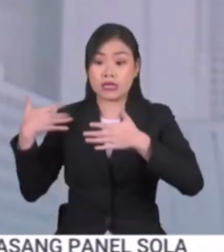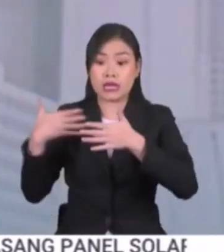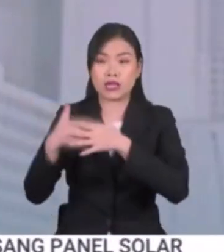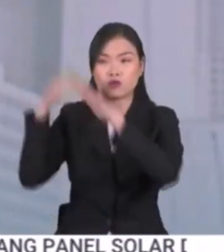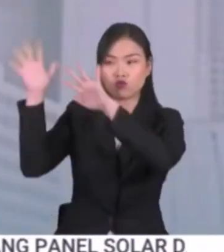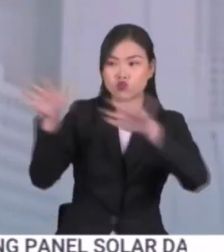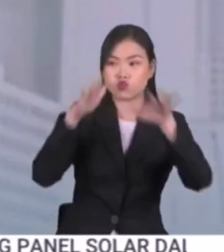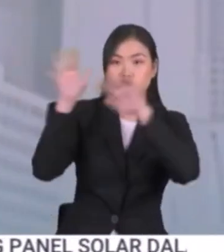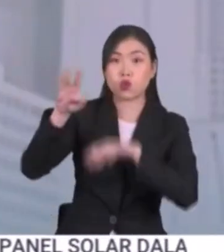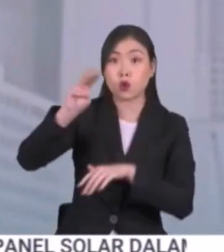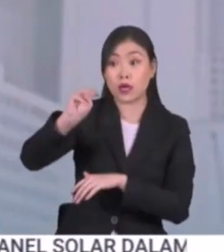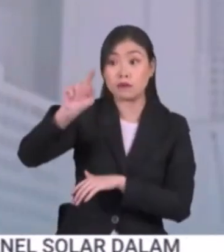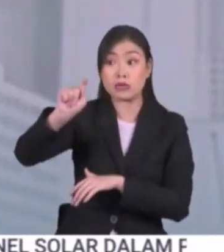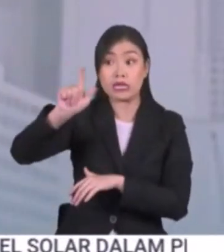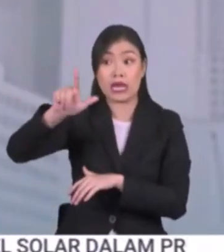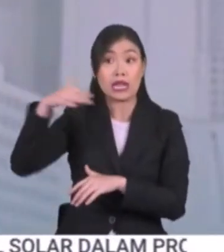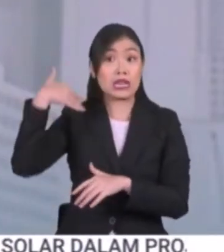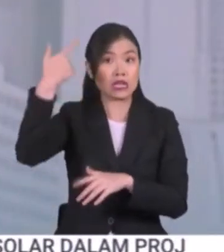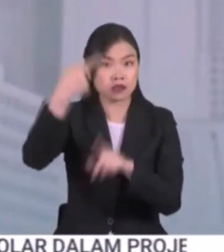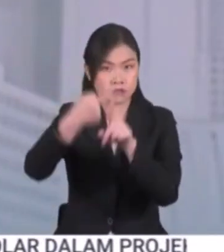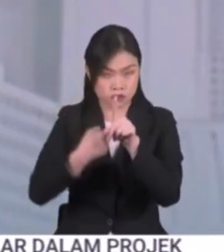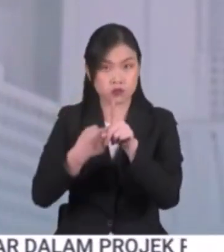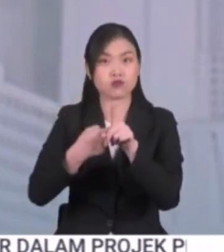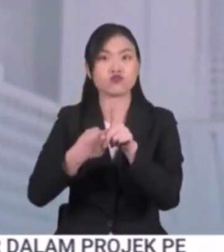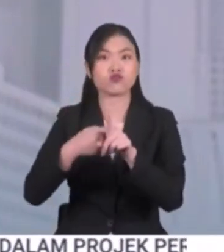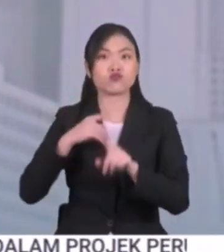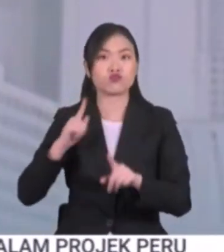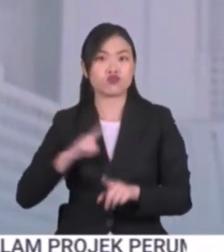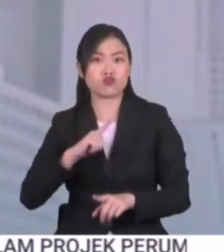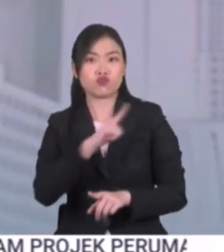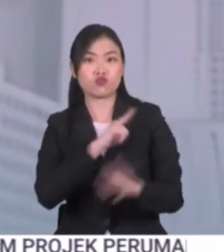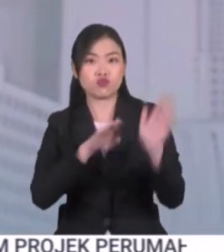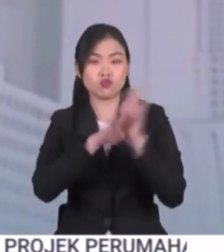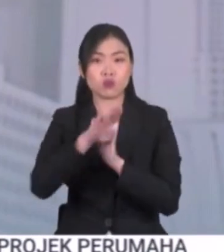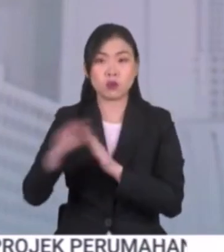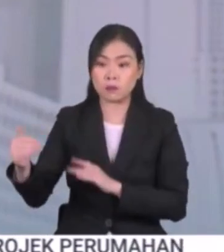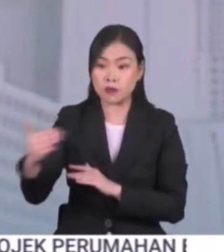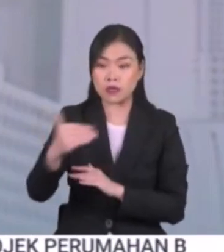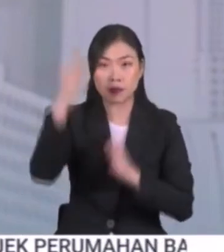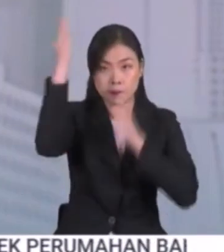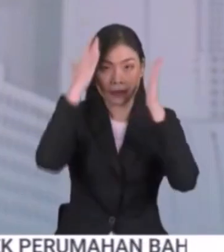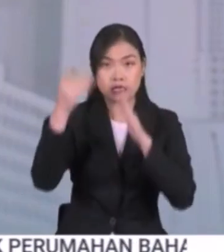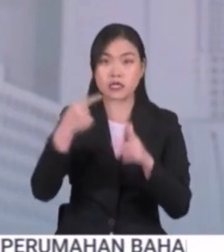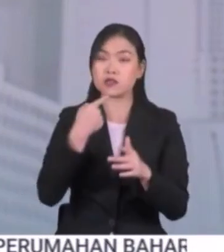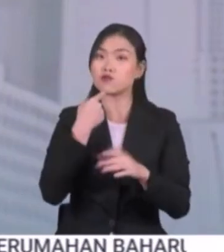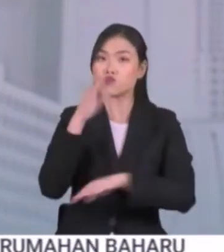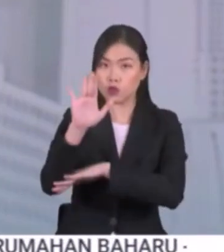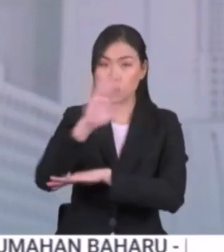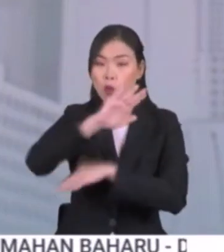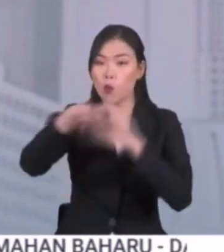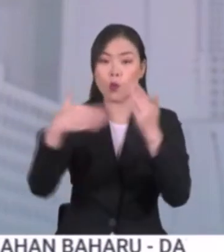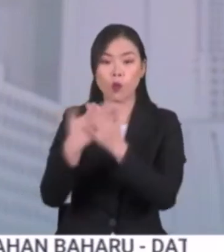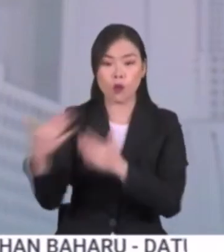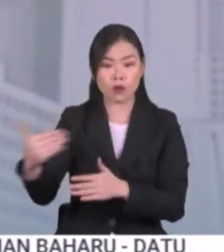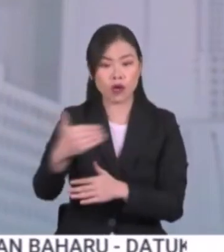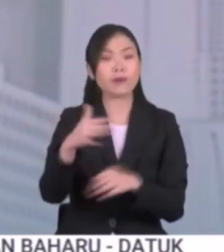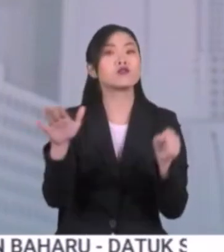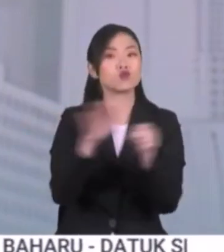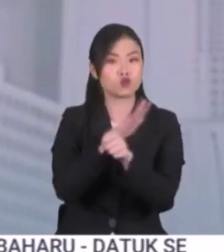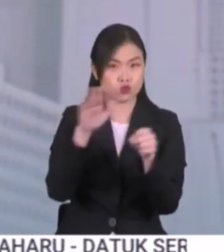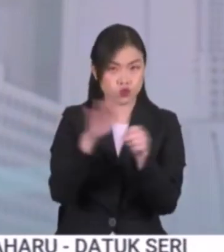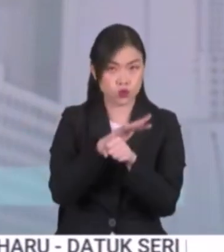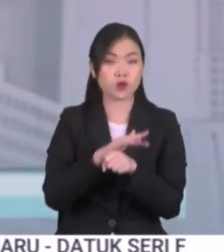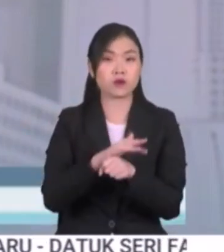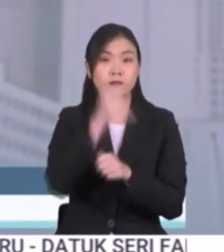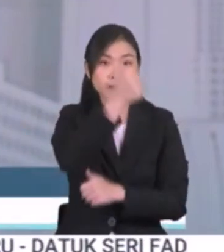Menjelang monsun timur laut bulan depan, Lembaga Kemajuan Ikan Malaysia beri jaminan bekalan ikan sepanjang musim itu mencukupi. Menurut pengerusinya,